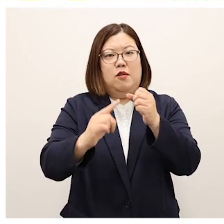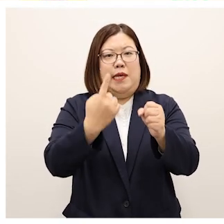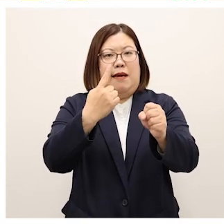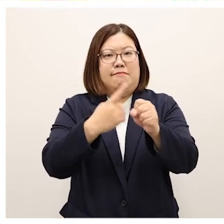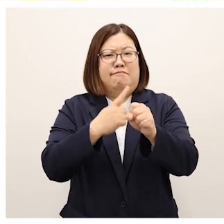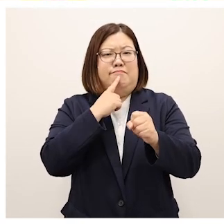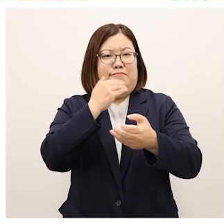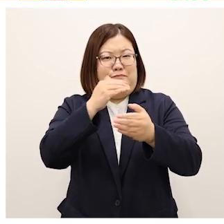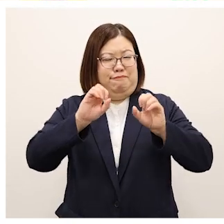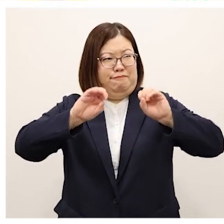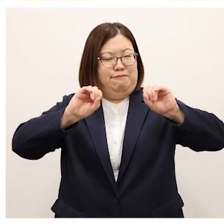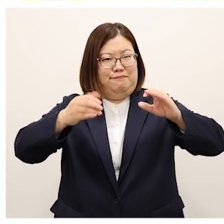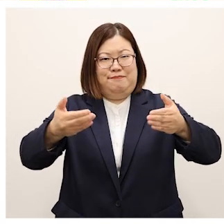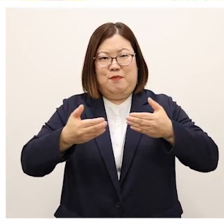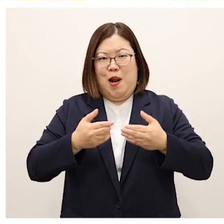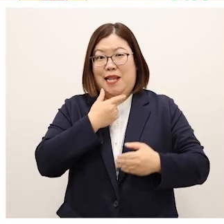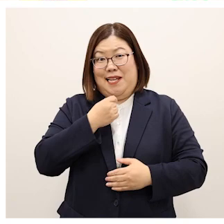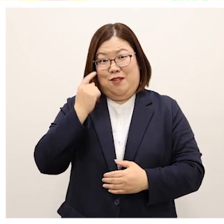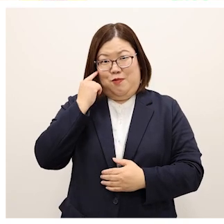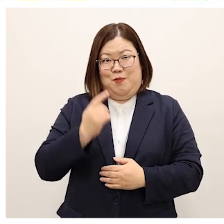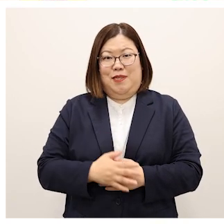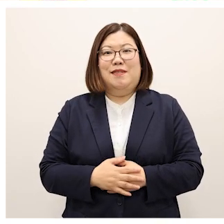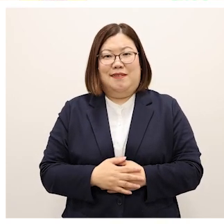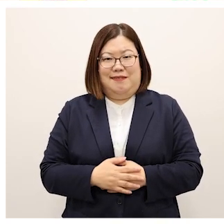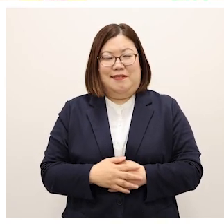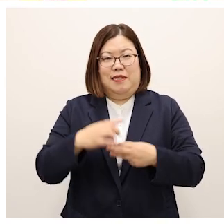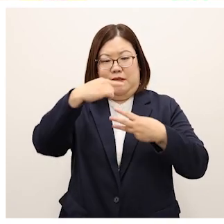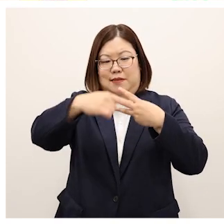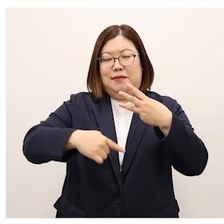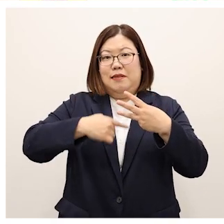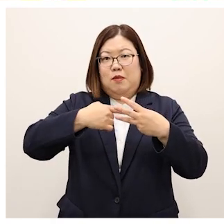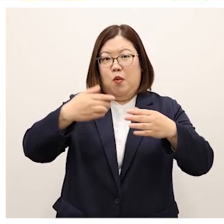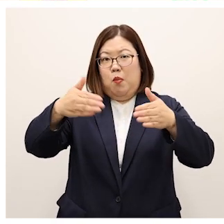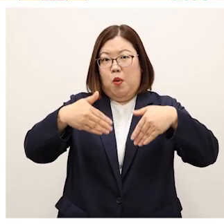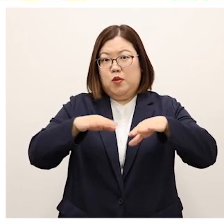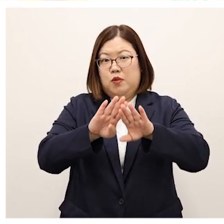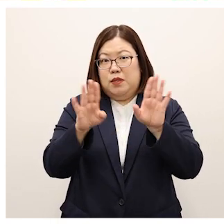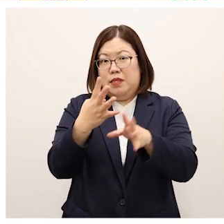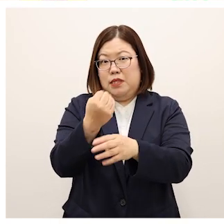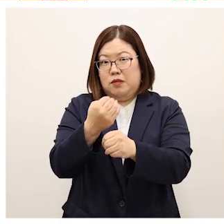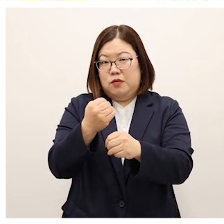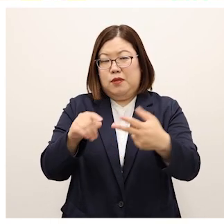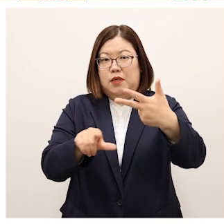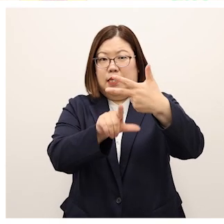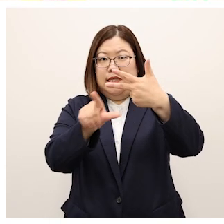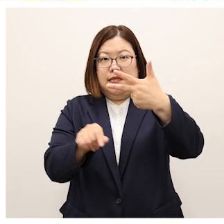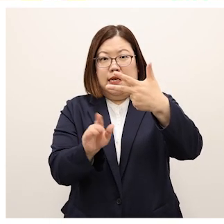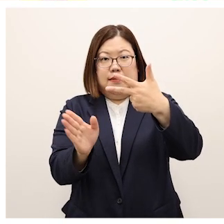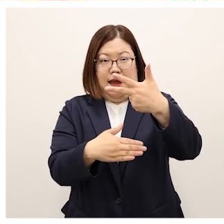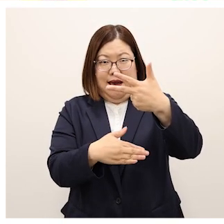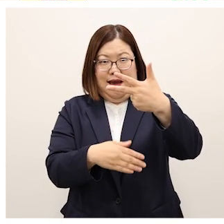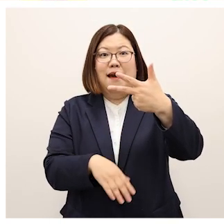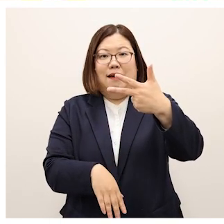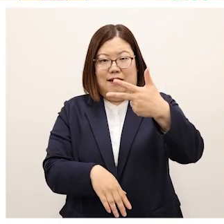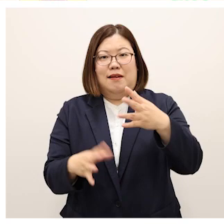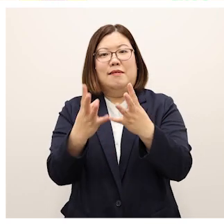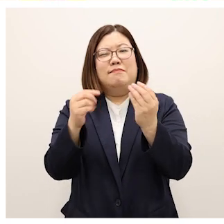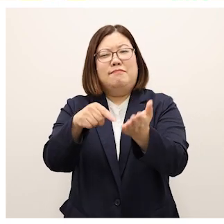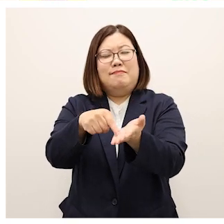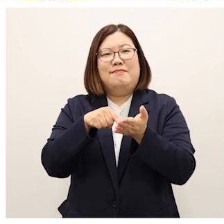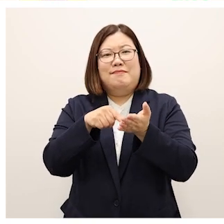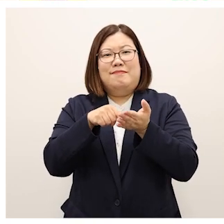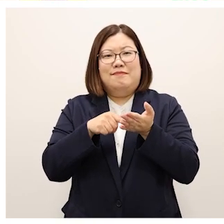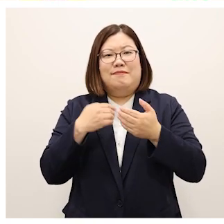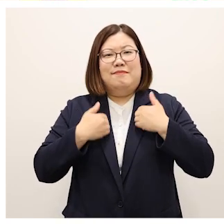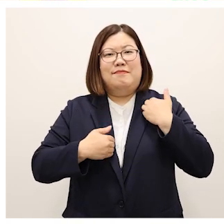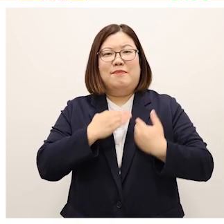く PR いたします。昨年とも今年の7月から募集を開始いたしますので、多くの皆様に